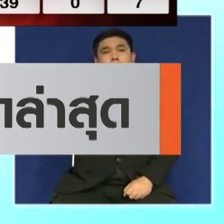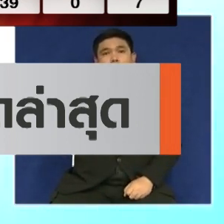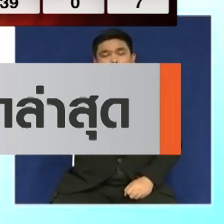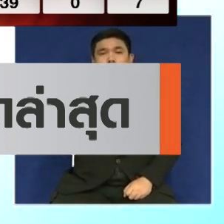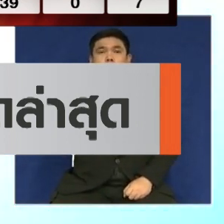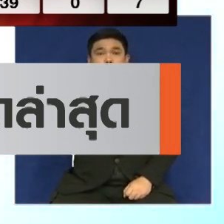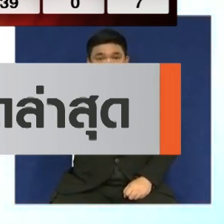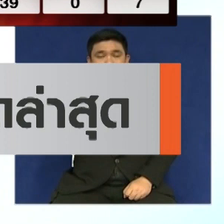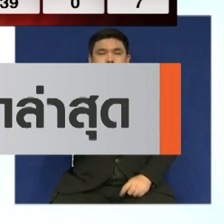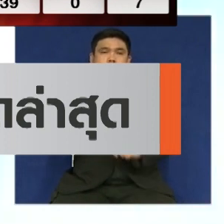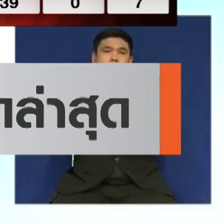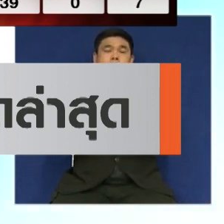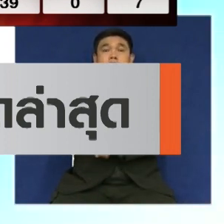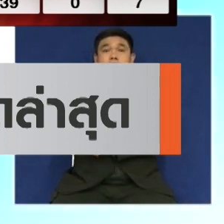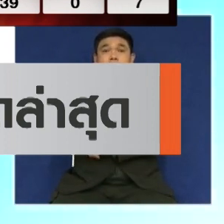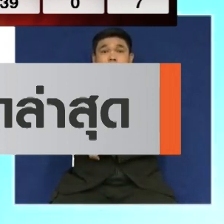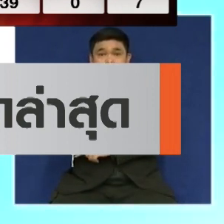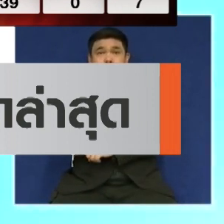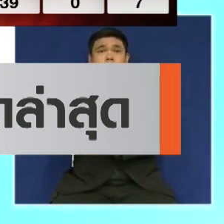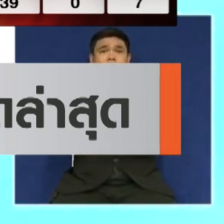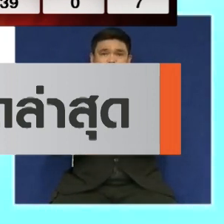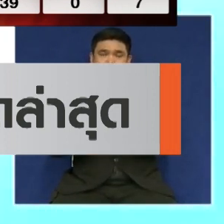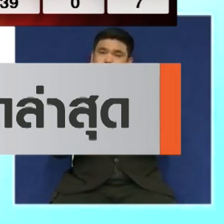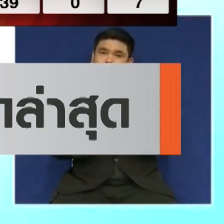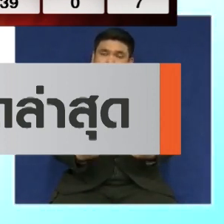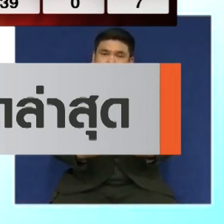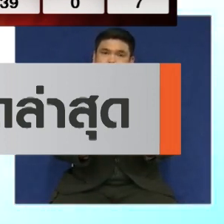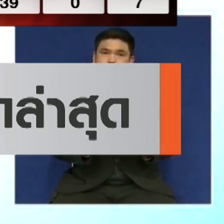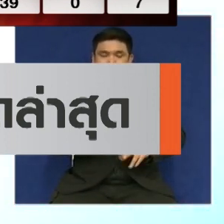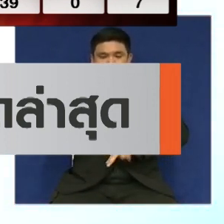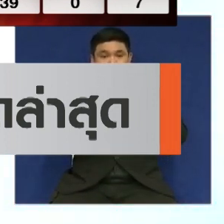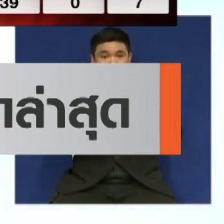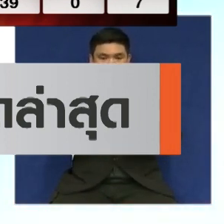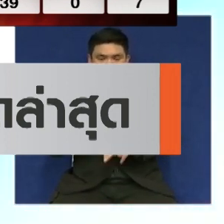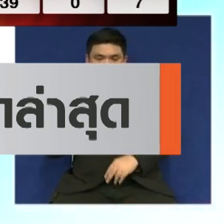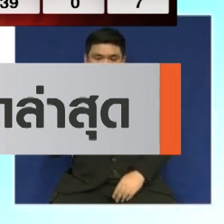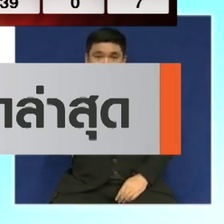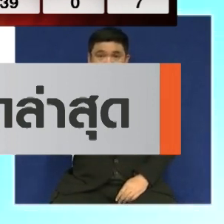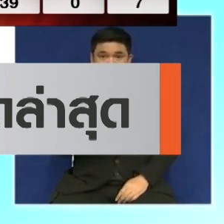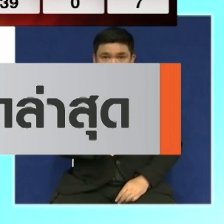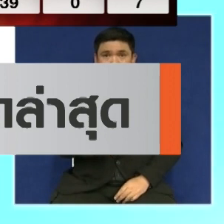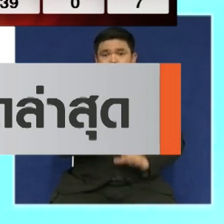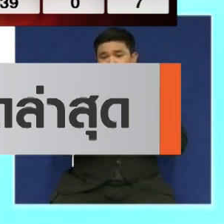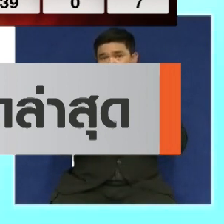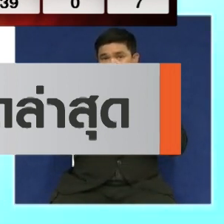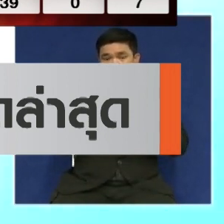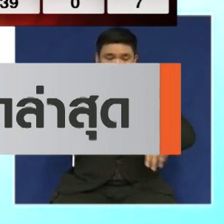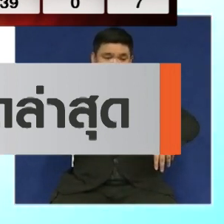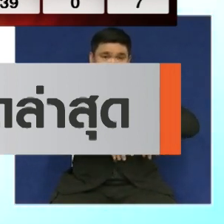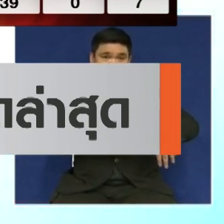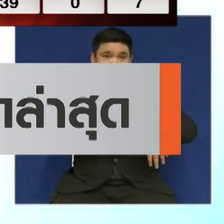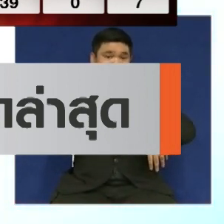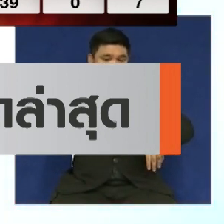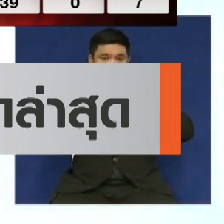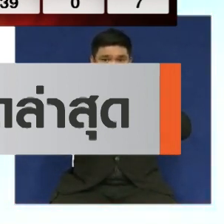มาณ 44% นะครับในขณะเดียวกันเมื่อทีมสอบสวนโรคพบว่ามีตลาดแล้วก็ชุมชนที่อยู่บริเว